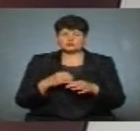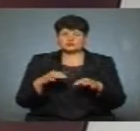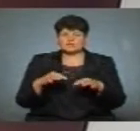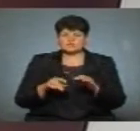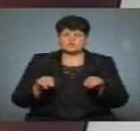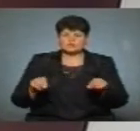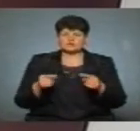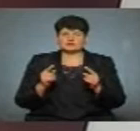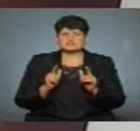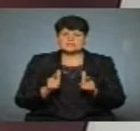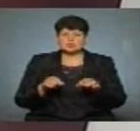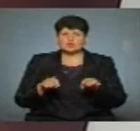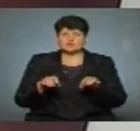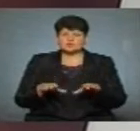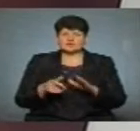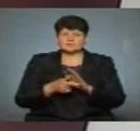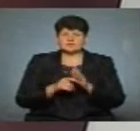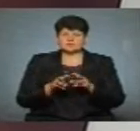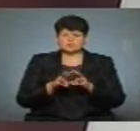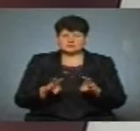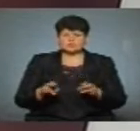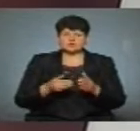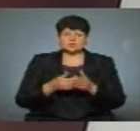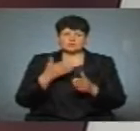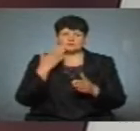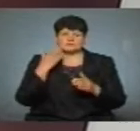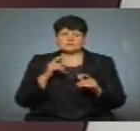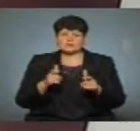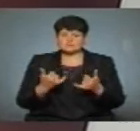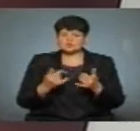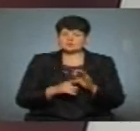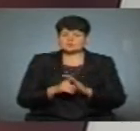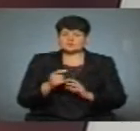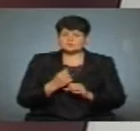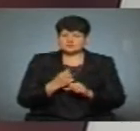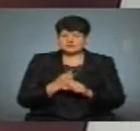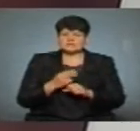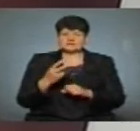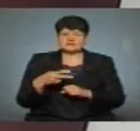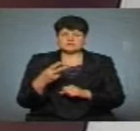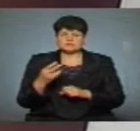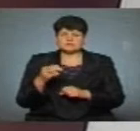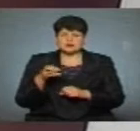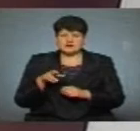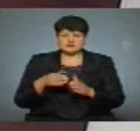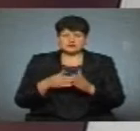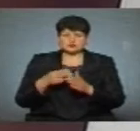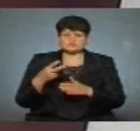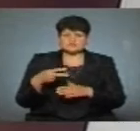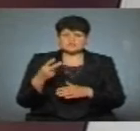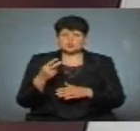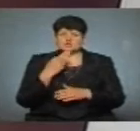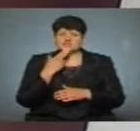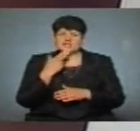відновили відповідно до постанови Кабміну про адаптивний карантин. Відсьогодні вона набула чинності. Відтак, із 22 травня до 22